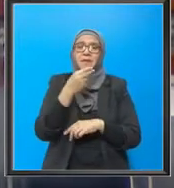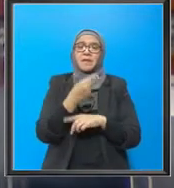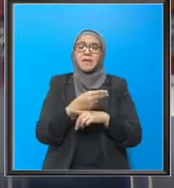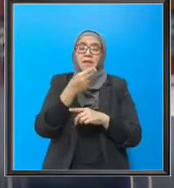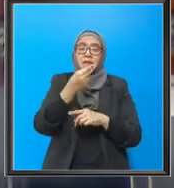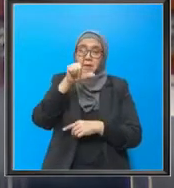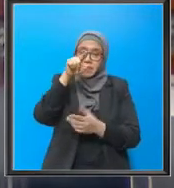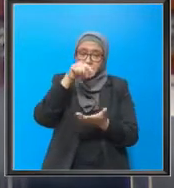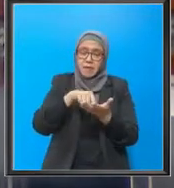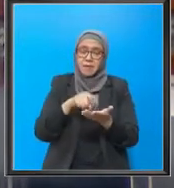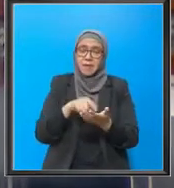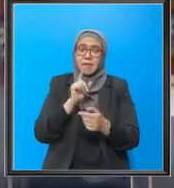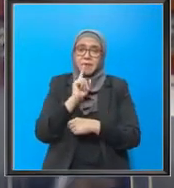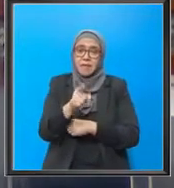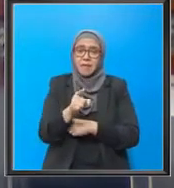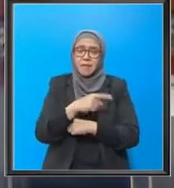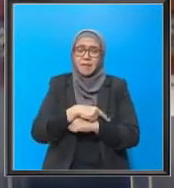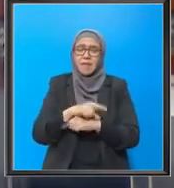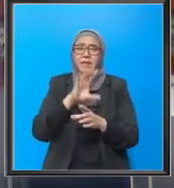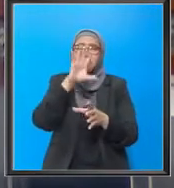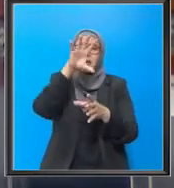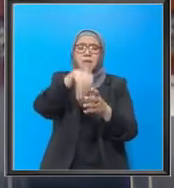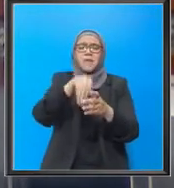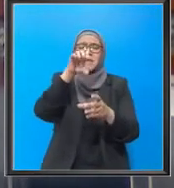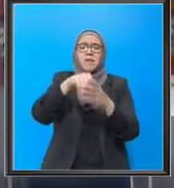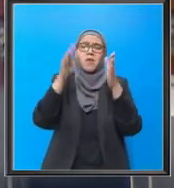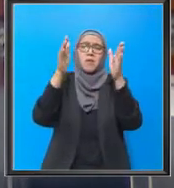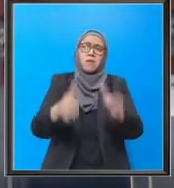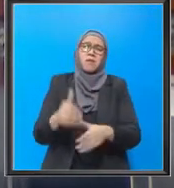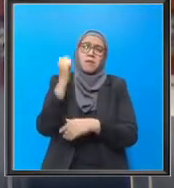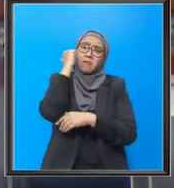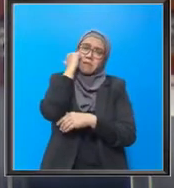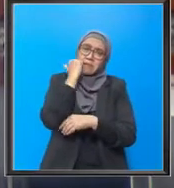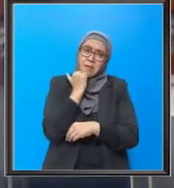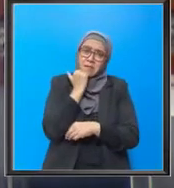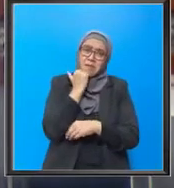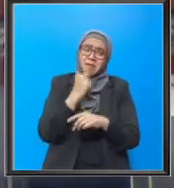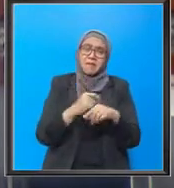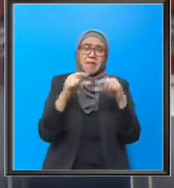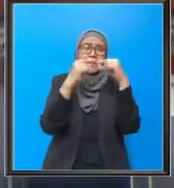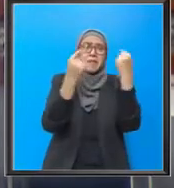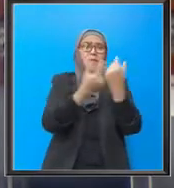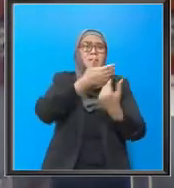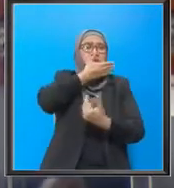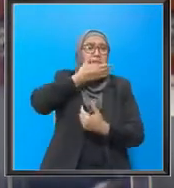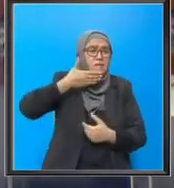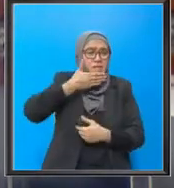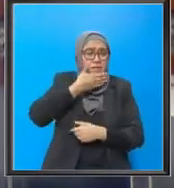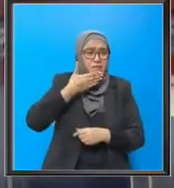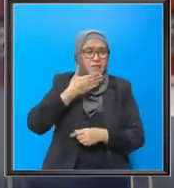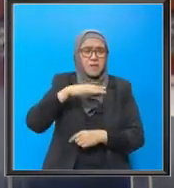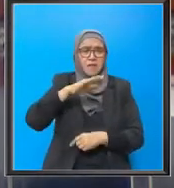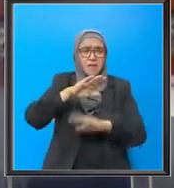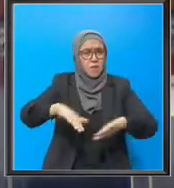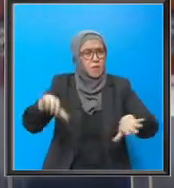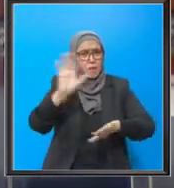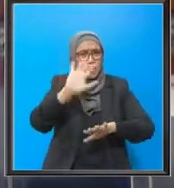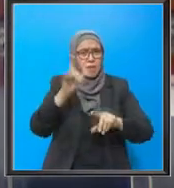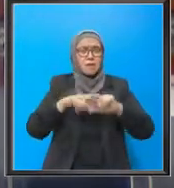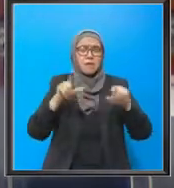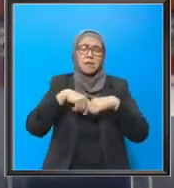masih dipelopori oleh orang sudah berumur mereka Golongan muda bukan Bodak sangat menyedihkan